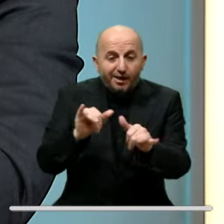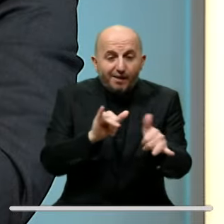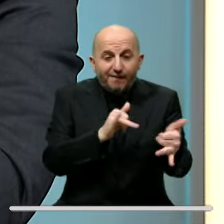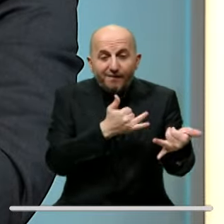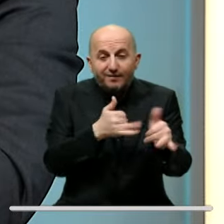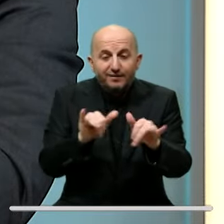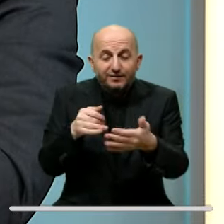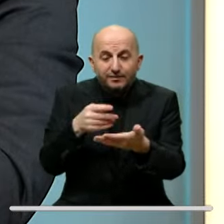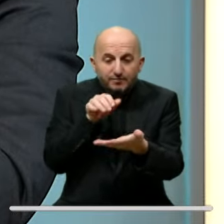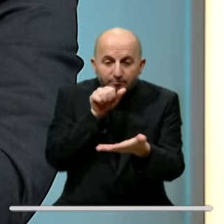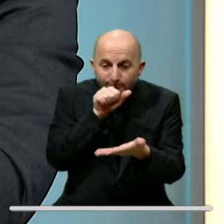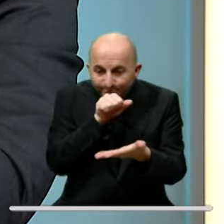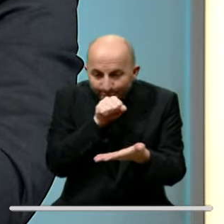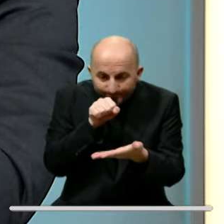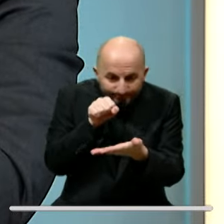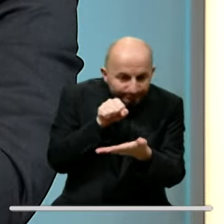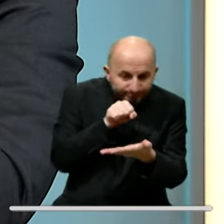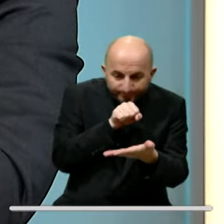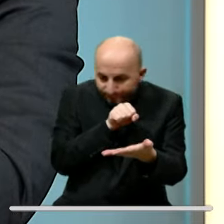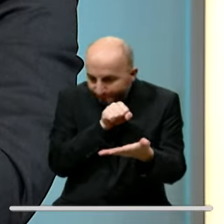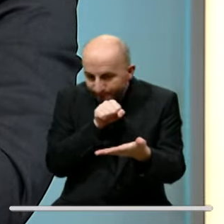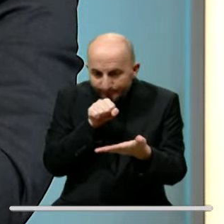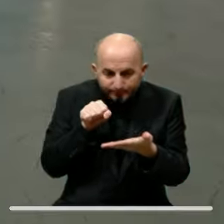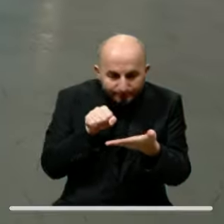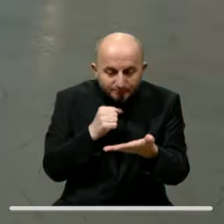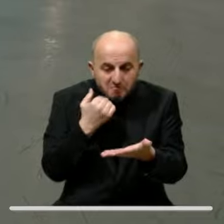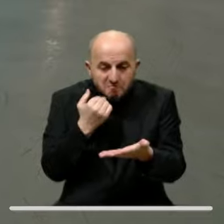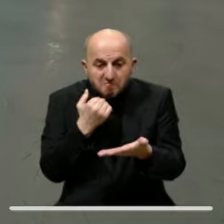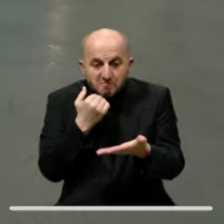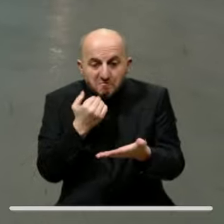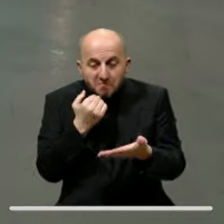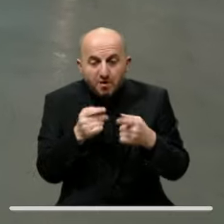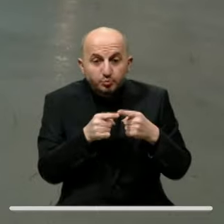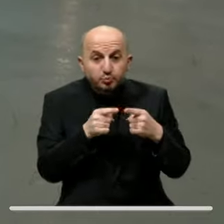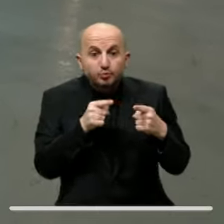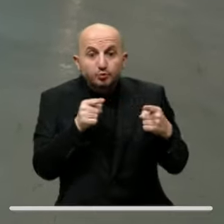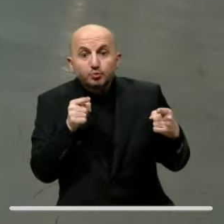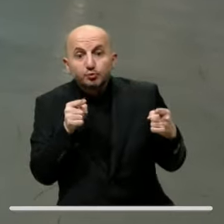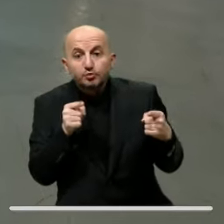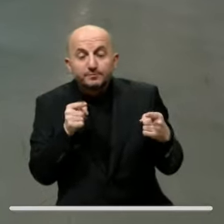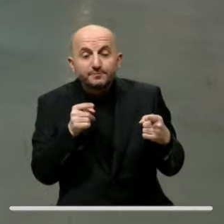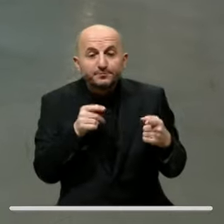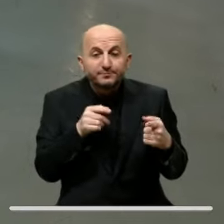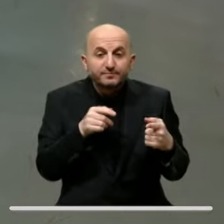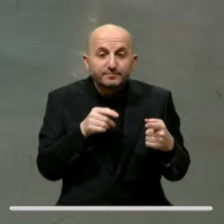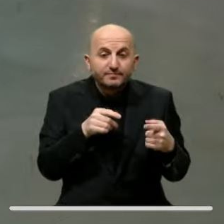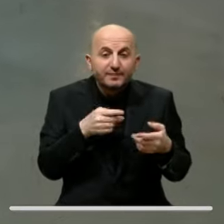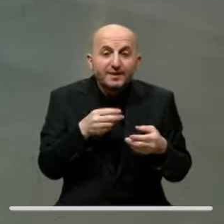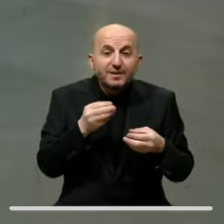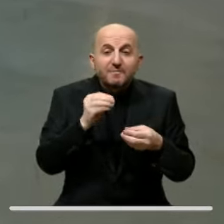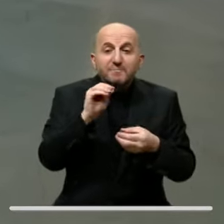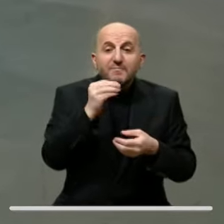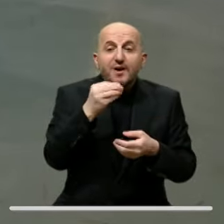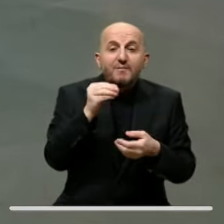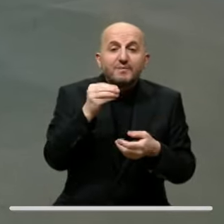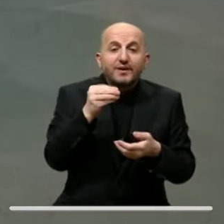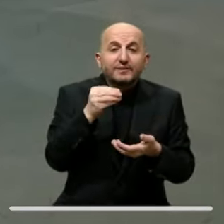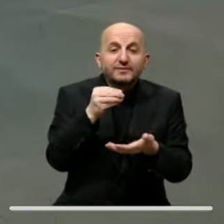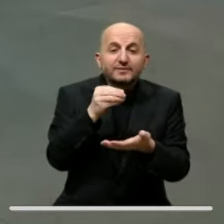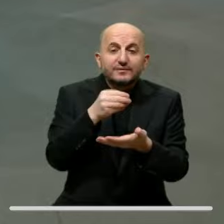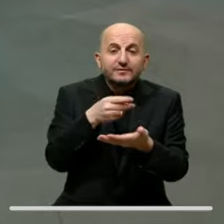fazla bir imkan bulamadı geri çıkmak için ve bu sürede biraz uzayacaksa o bebeğinin üzerine